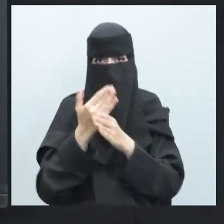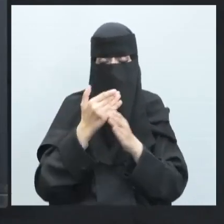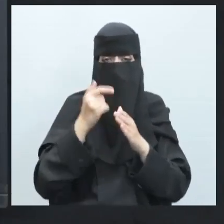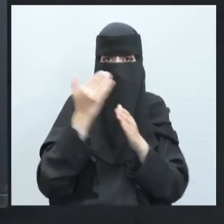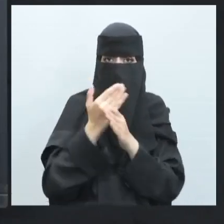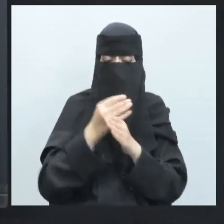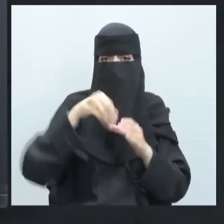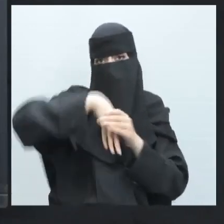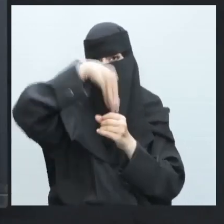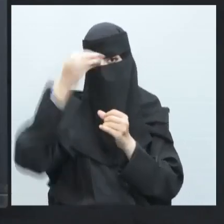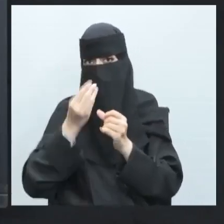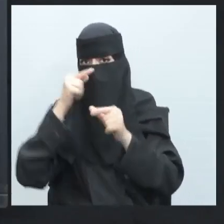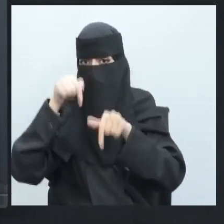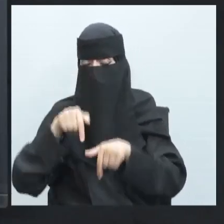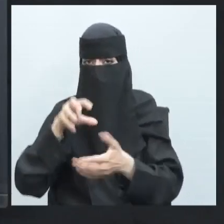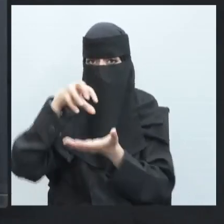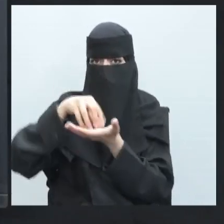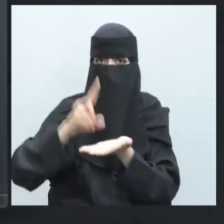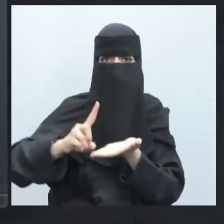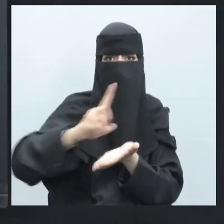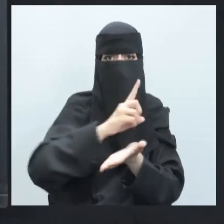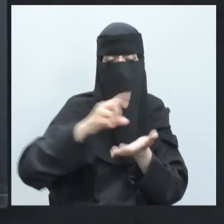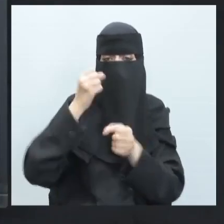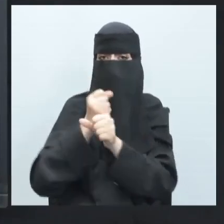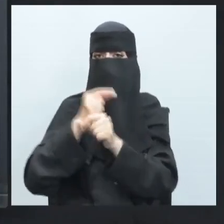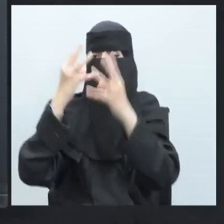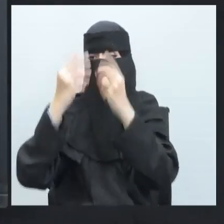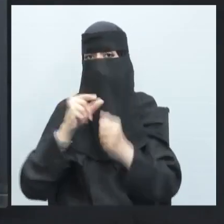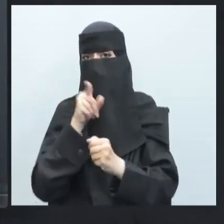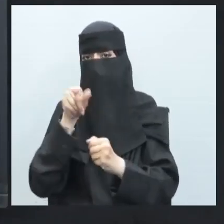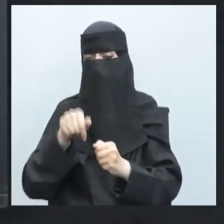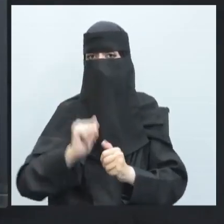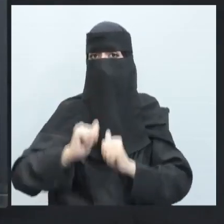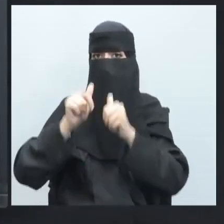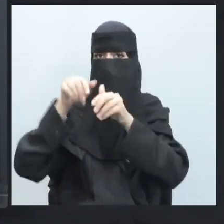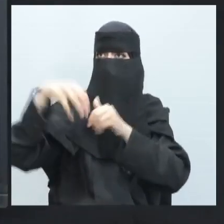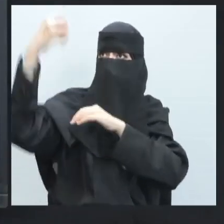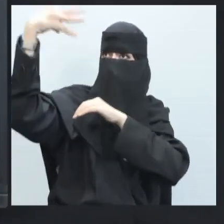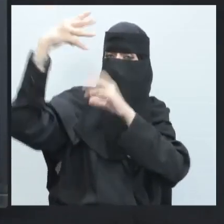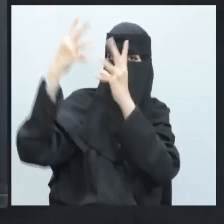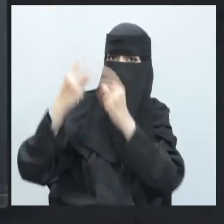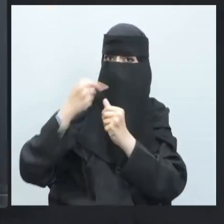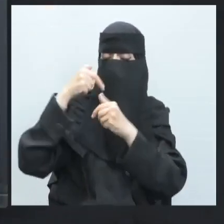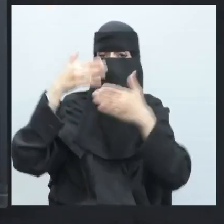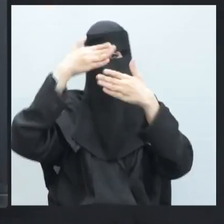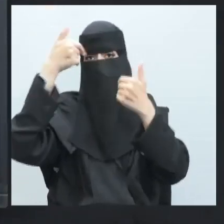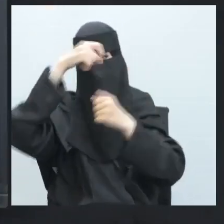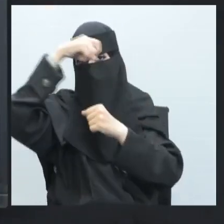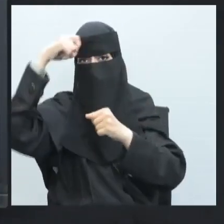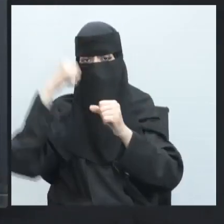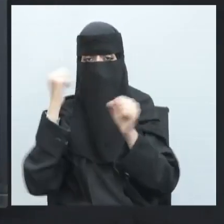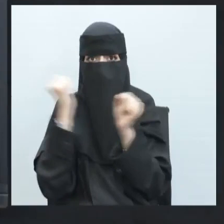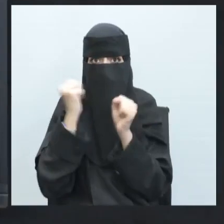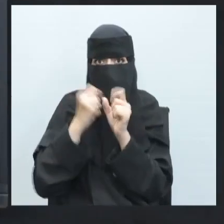اهتم بظروف العمل اهيئ له الاضاءه المناسبه اهيئ له التكييف المناسب لا يمكن ان يعمل مثلا في درجات بروده